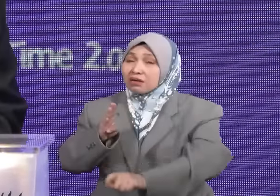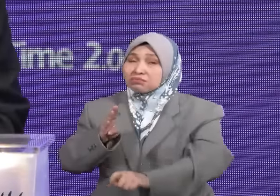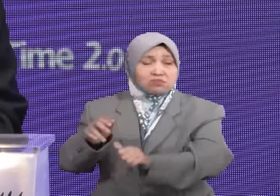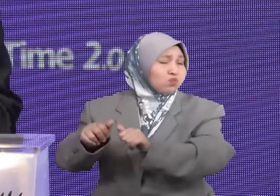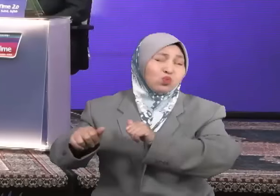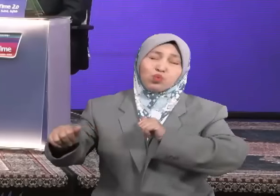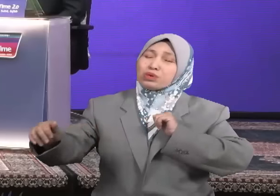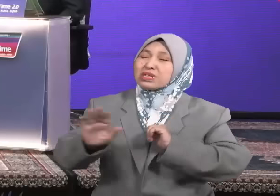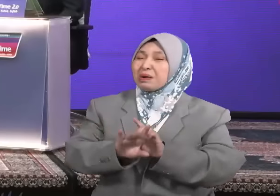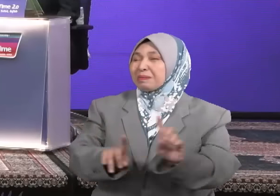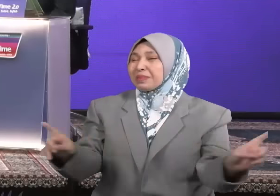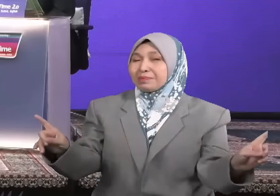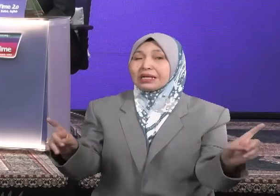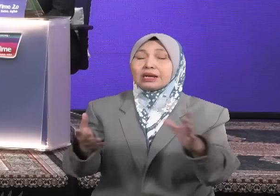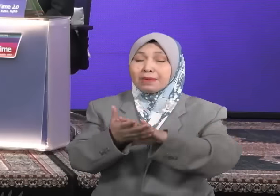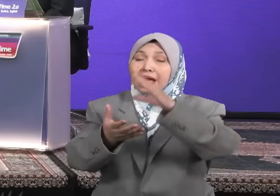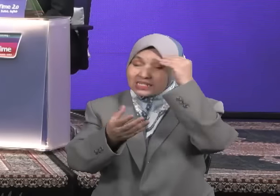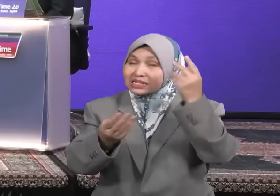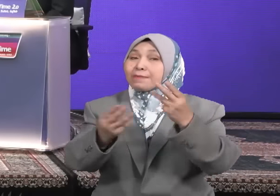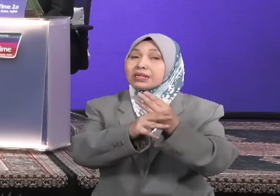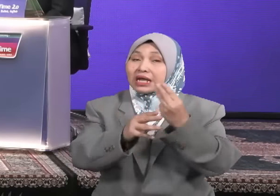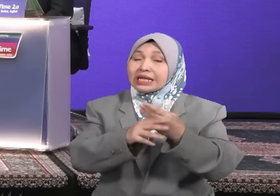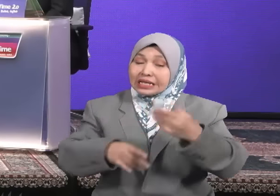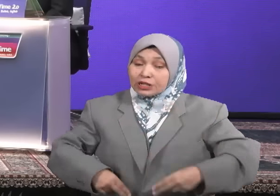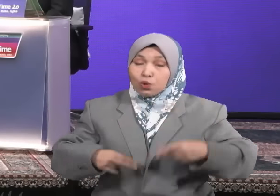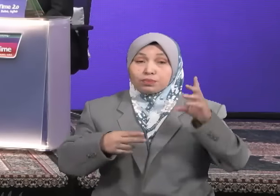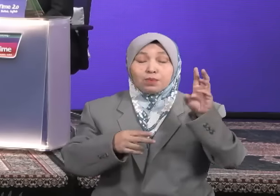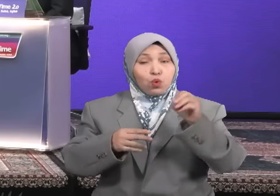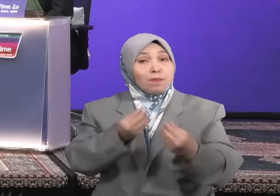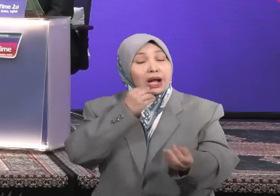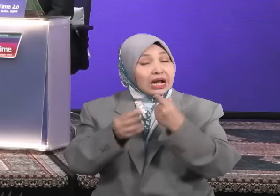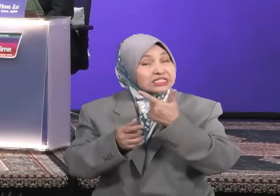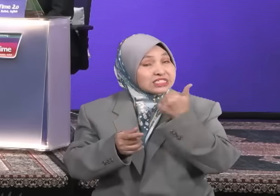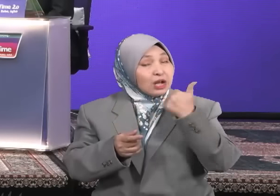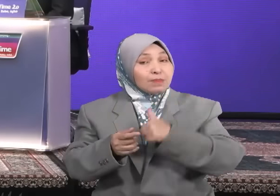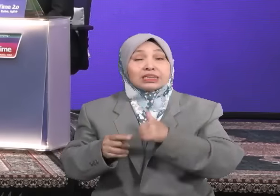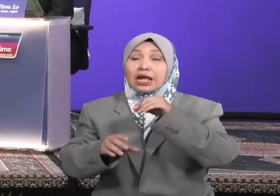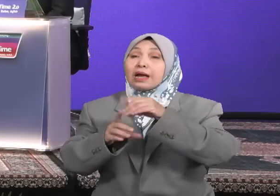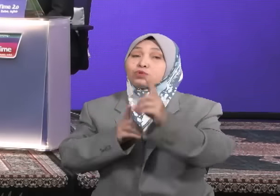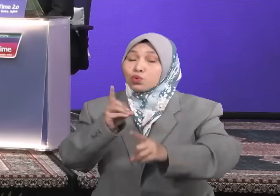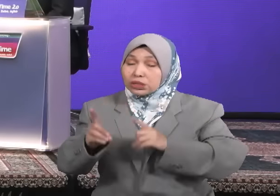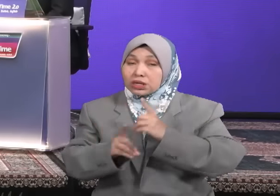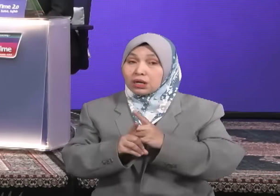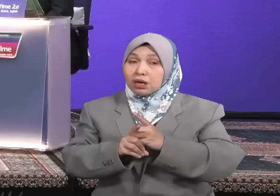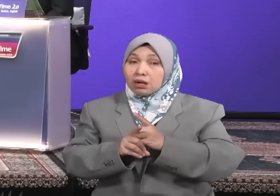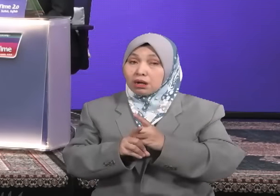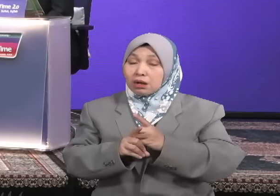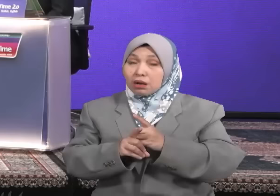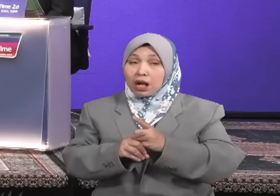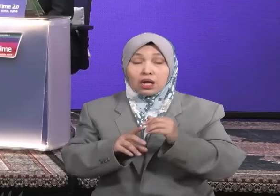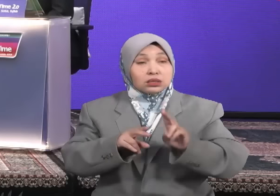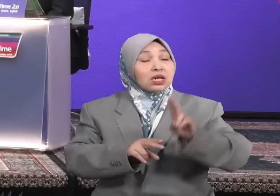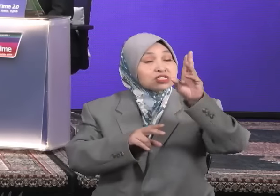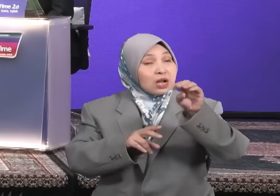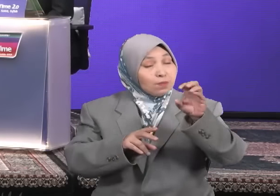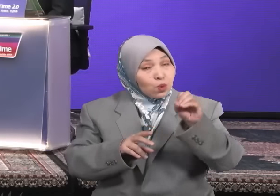Ustaz. Kalau kita belajar matematik pun, kalau kita hidup 60 tahun, makan sedap, semua boleh buat dalam dunia ini, atas 60